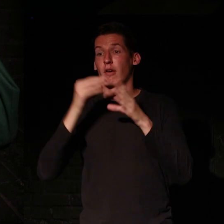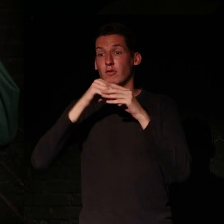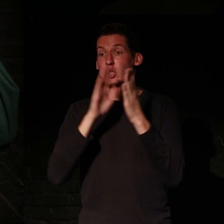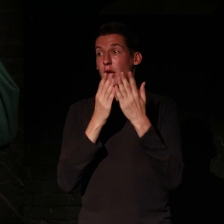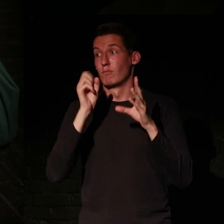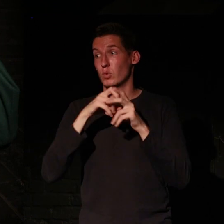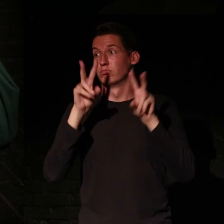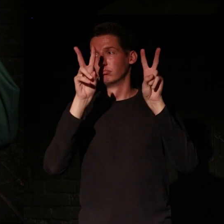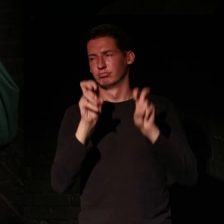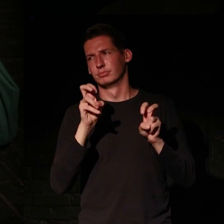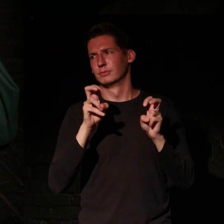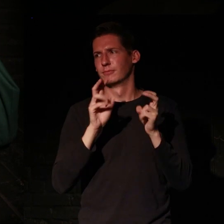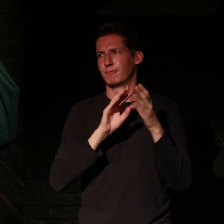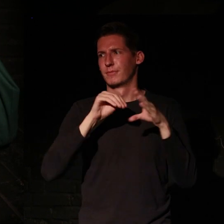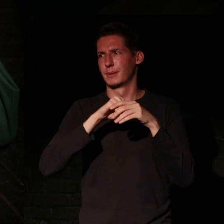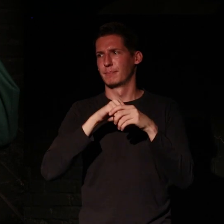natomiast